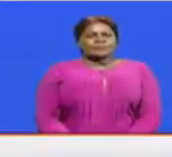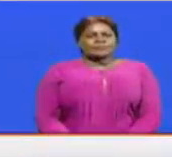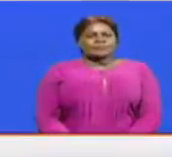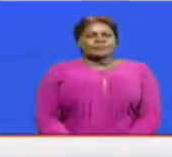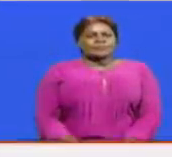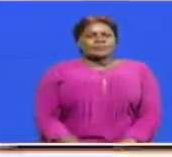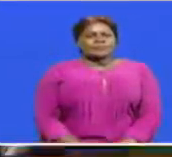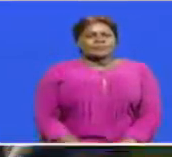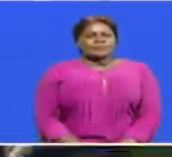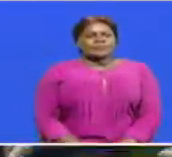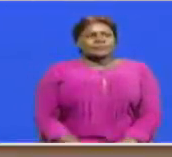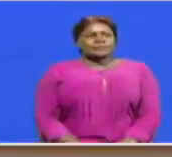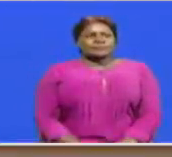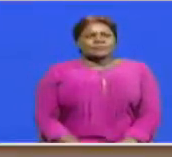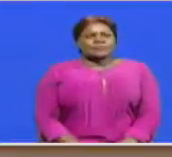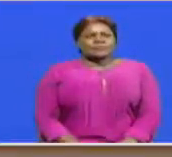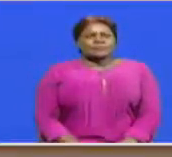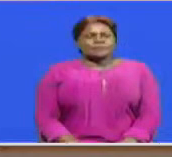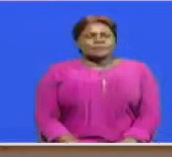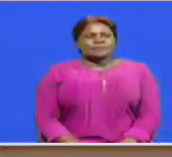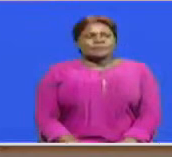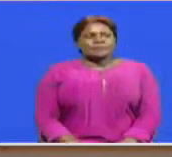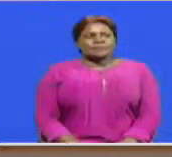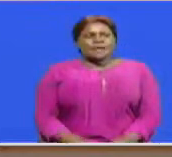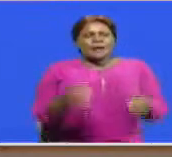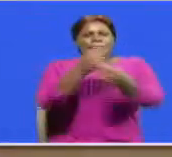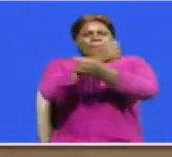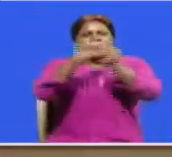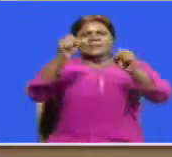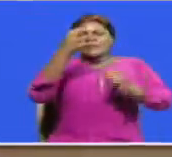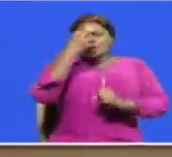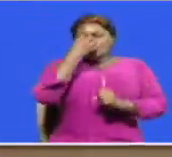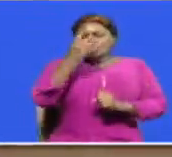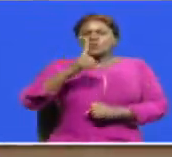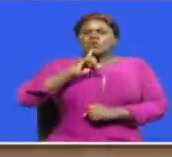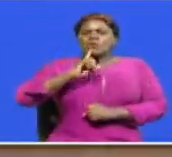Na Rais William Ruto amewaonya viongozi wa chama